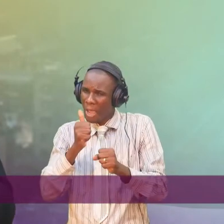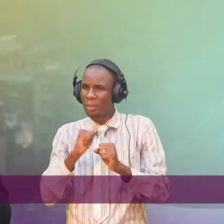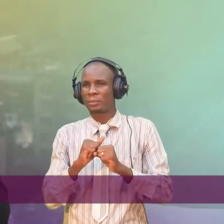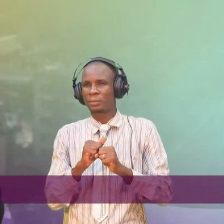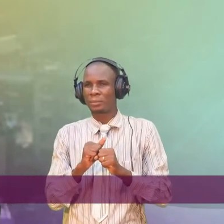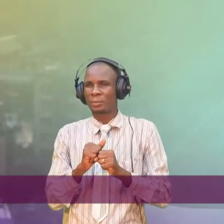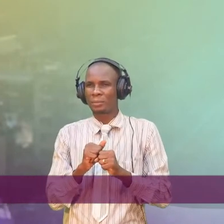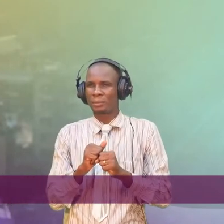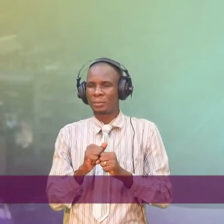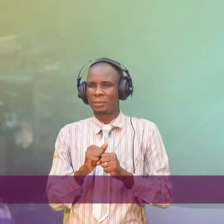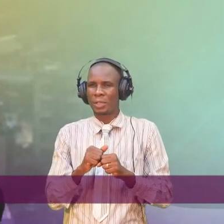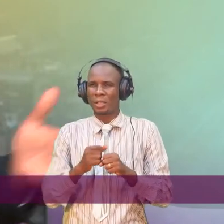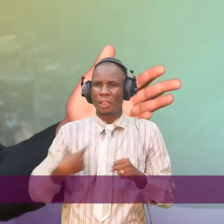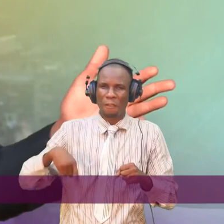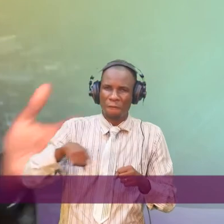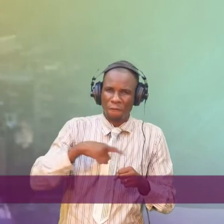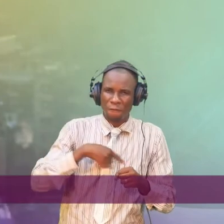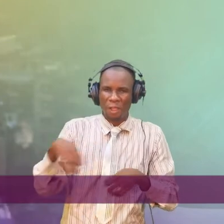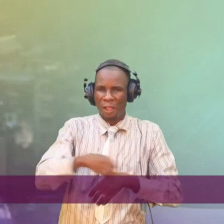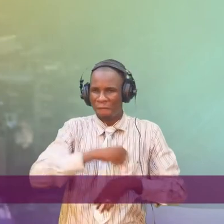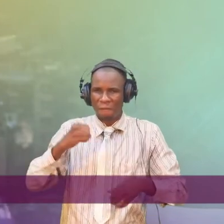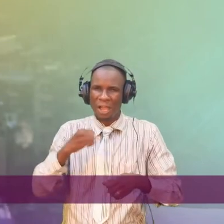ili iweze kuokoa maisha ya watu.